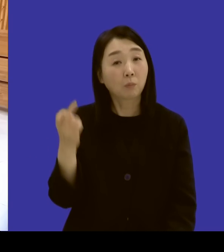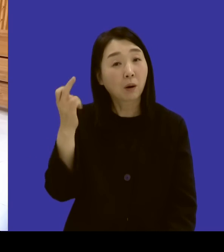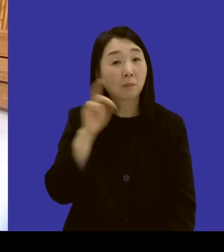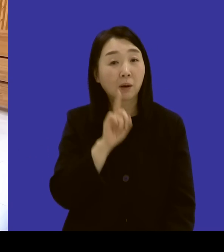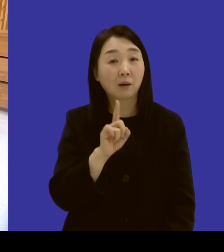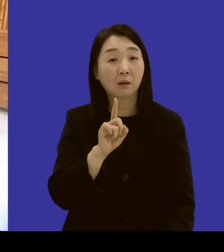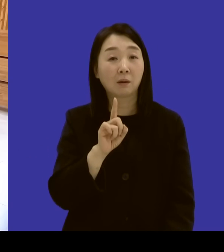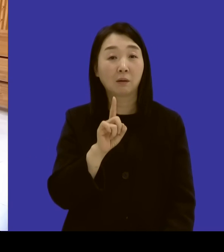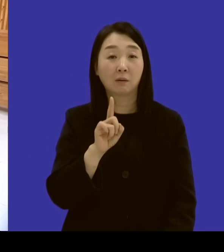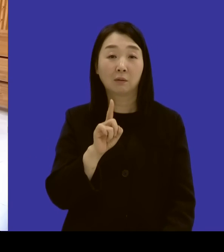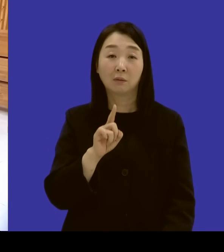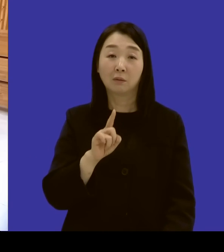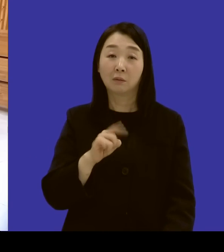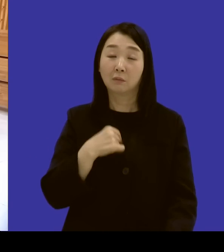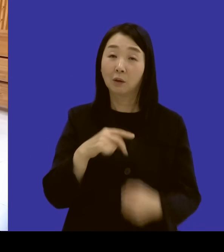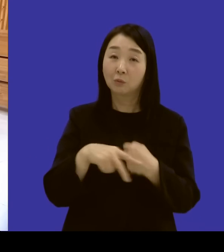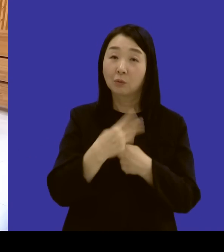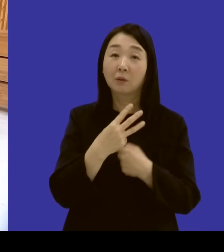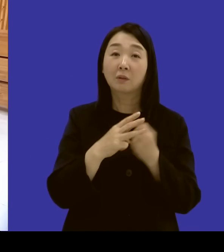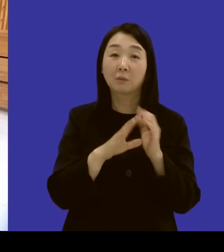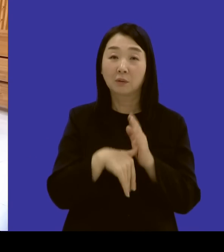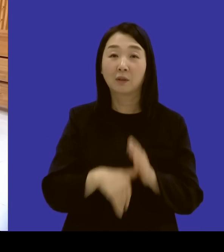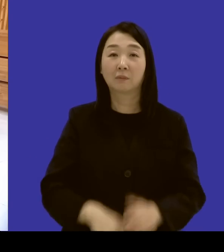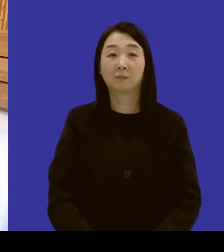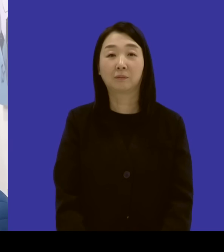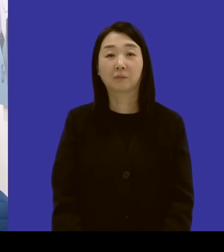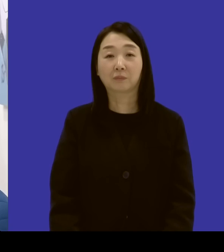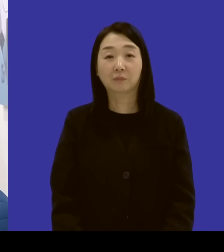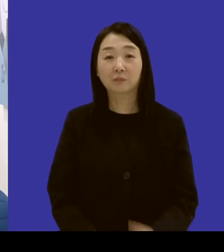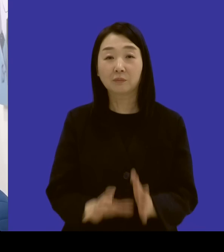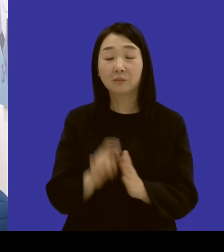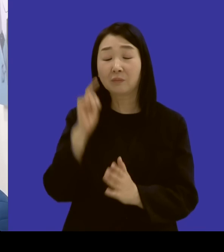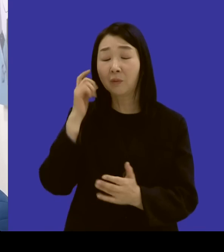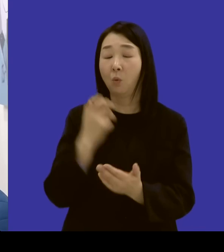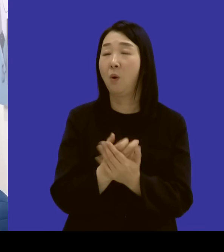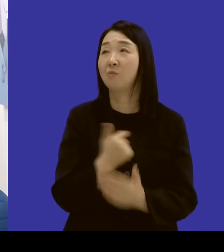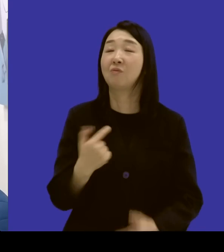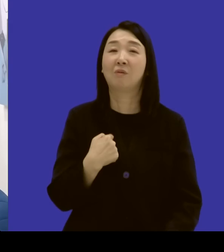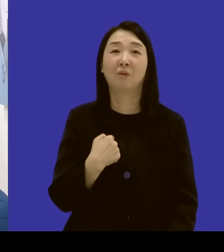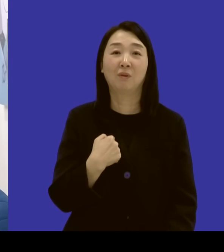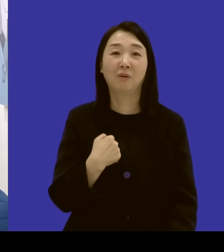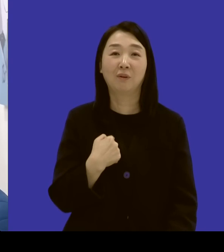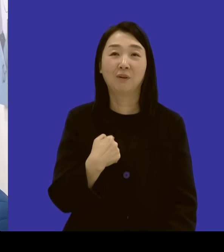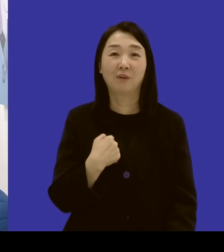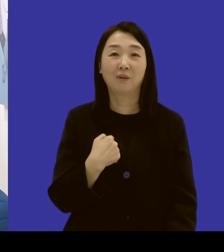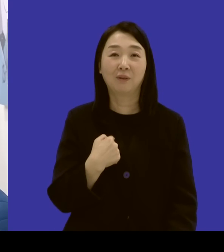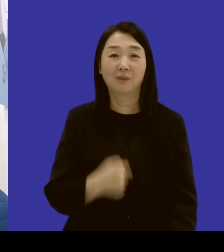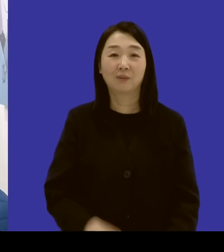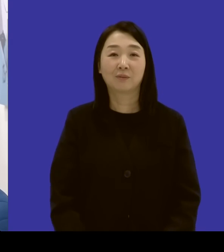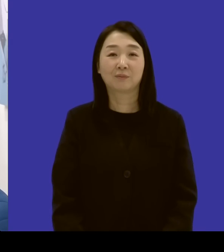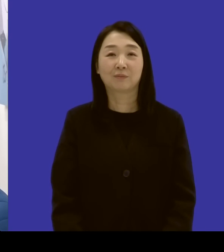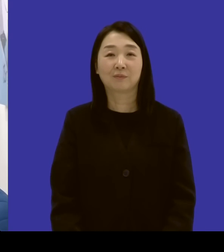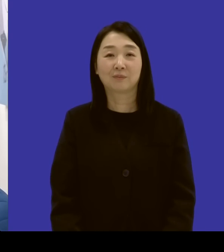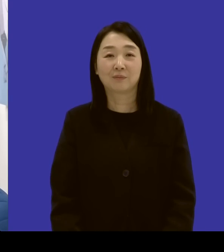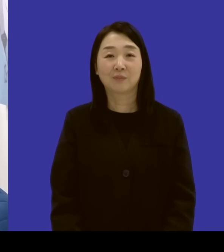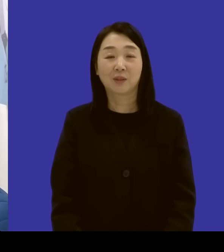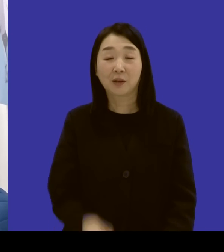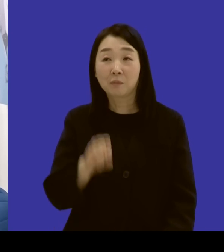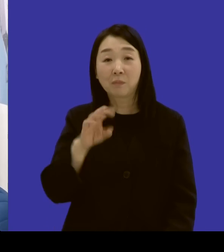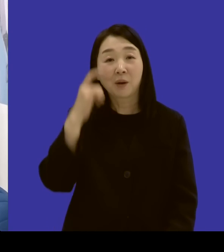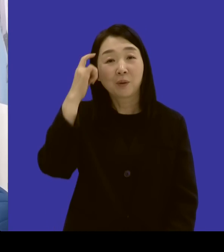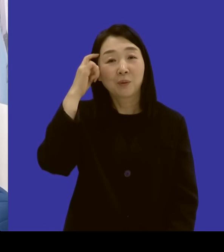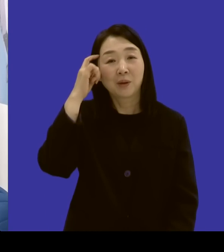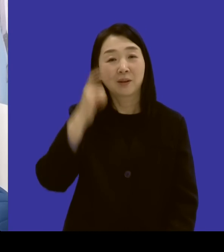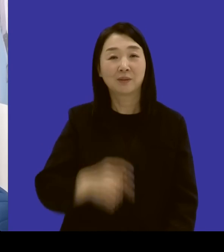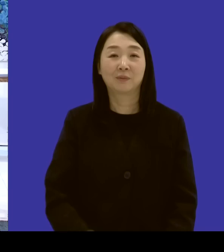그때 초등학교 3학년 어머. 때인가 4학년 그때 쇼크는 이름 말할 수가 없어요. 근데 제가 이거를 왜 말씀을